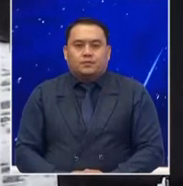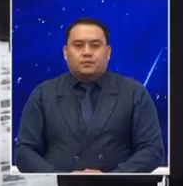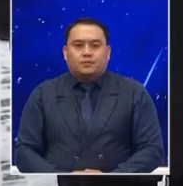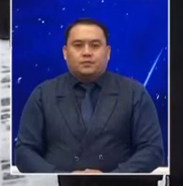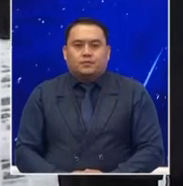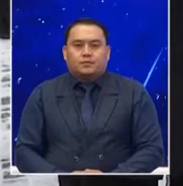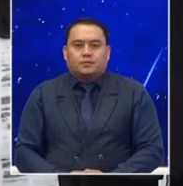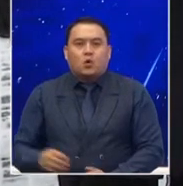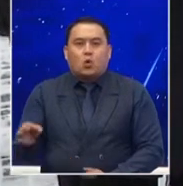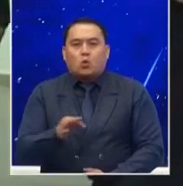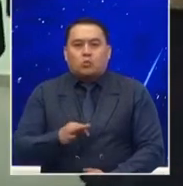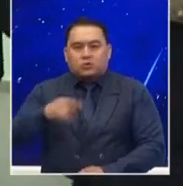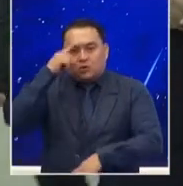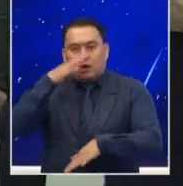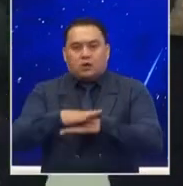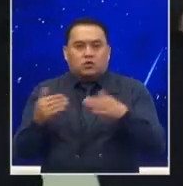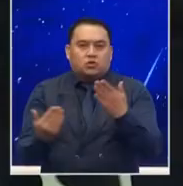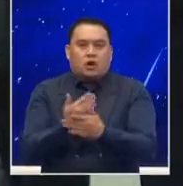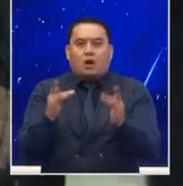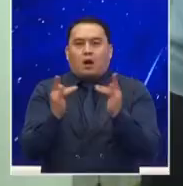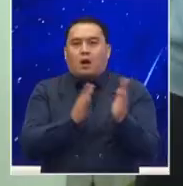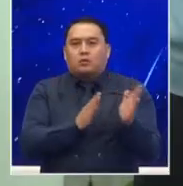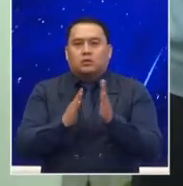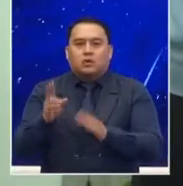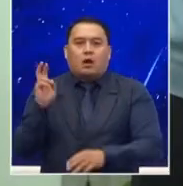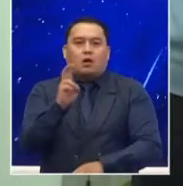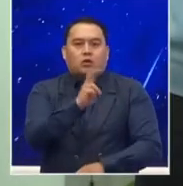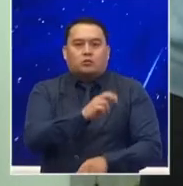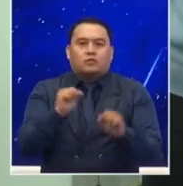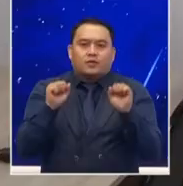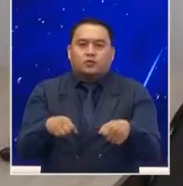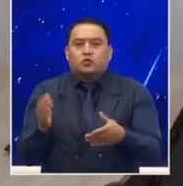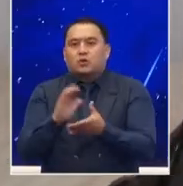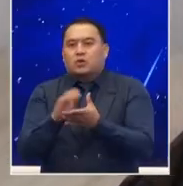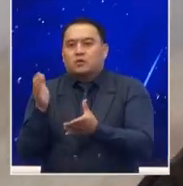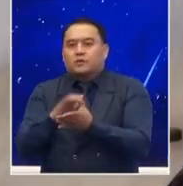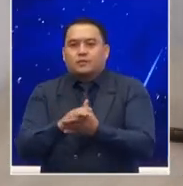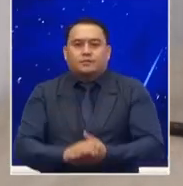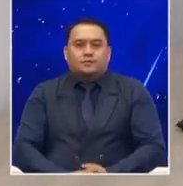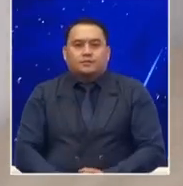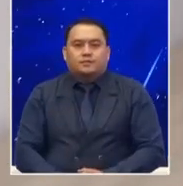Мұнан соң облыс әкімі жаңа жатақхананың ішін аралап көрді, мүмкіндіктерімен танысты.